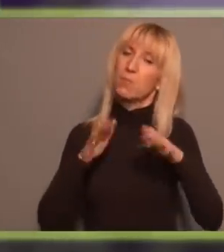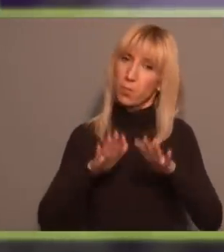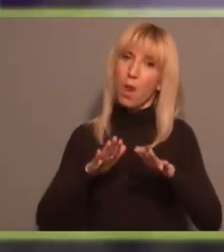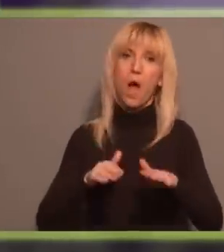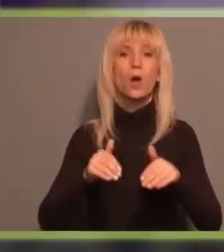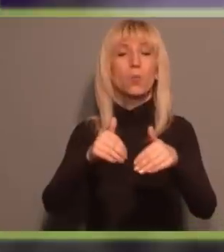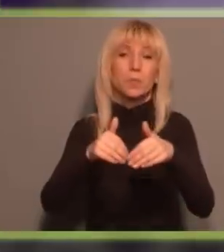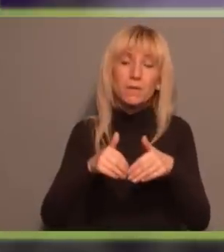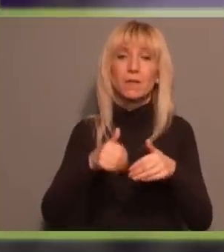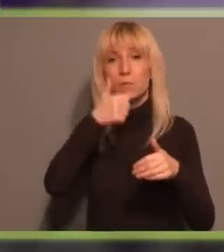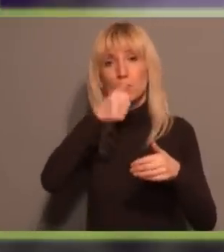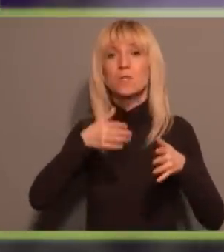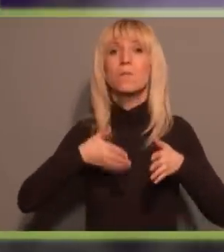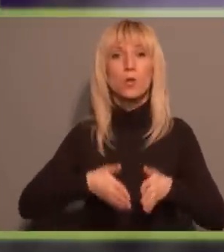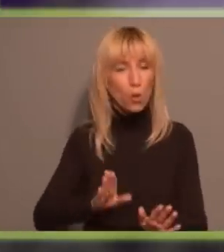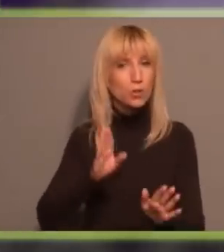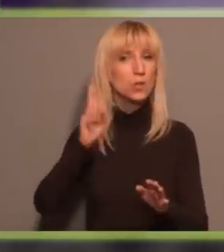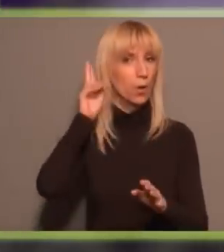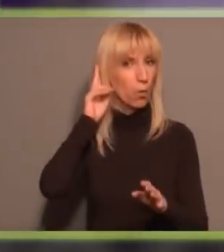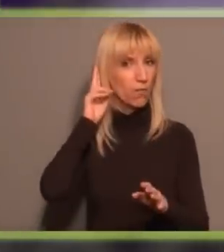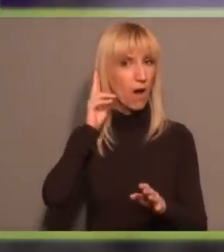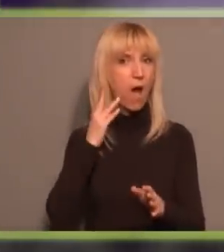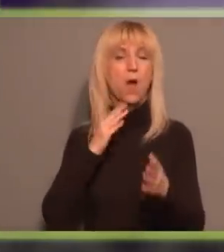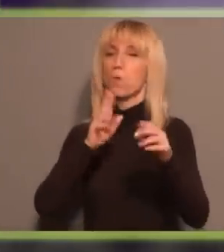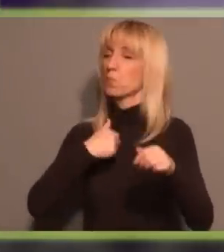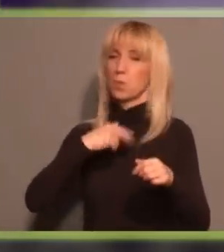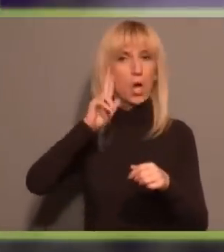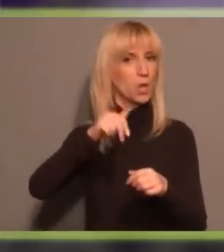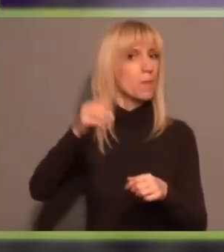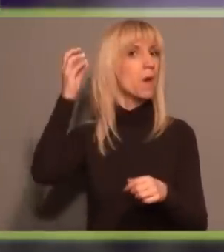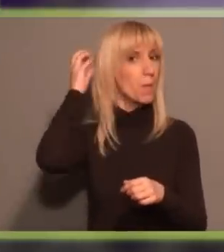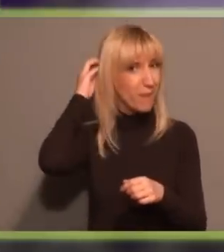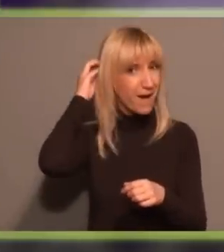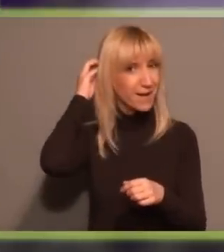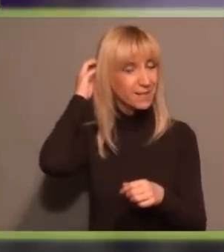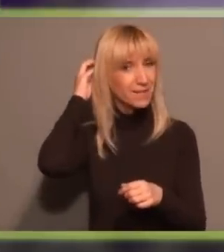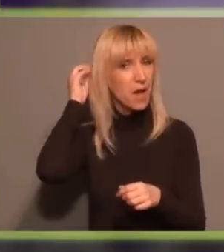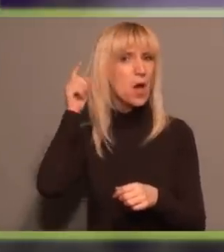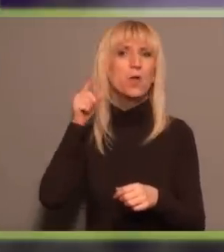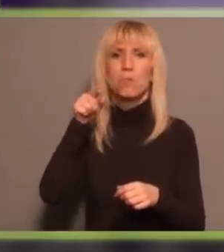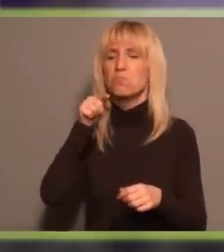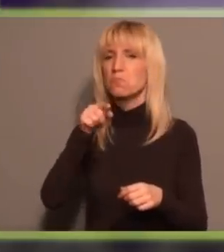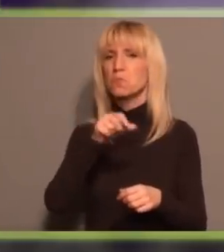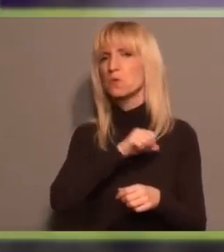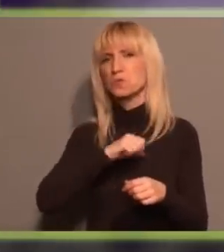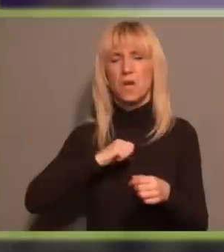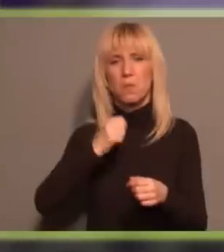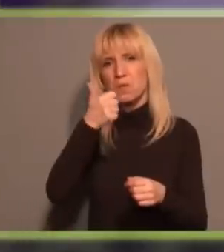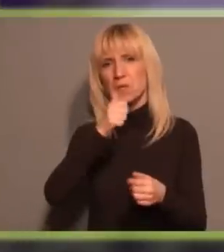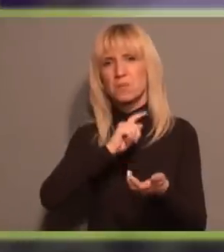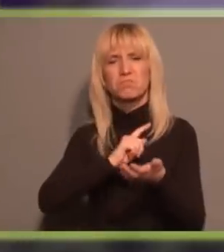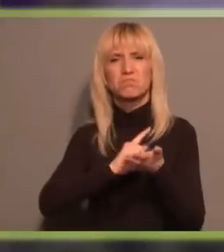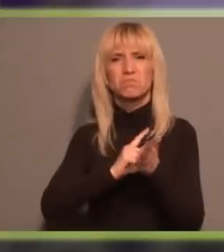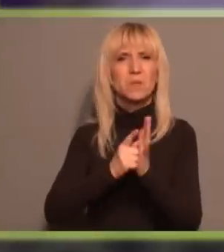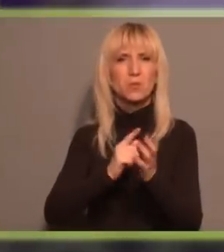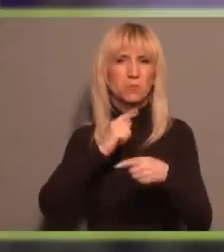prihvatam polako što sam rođena, ali sad ne prihvatam, lijepo što imam aparat, mogu lijepo, mislim stano, to je samo minuta, ne bi čuje, moram